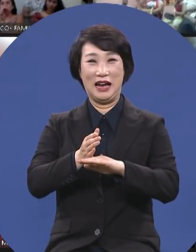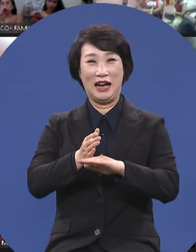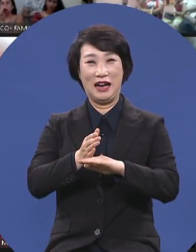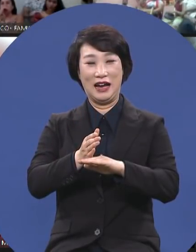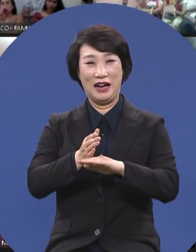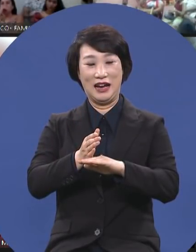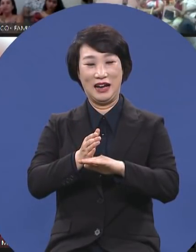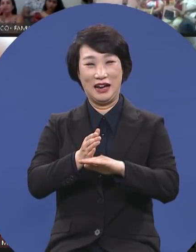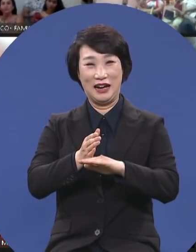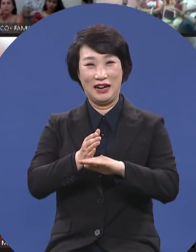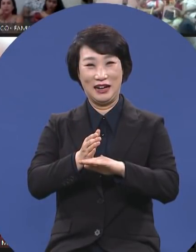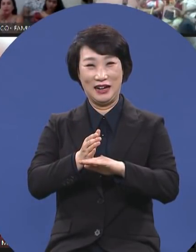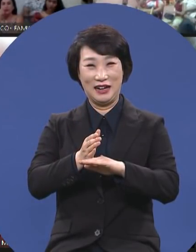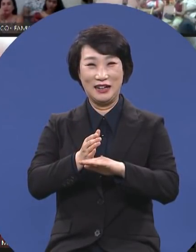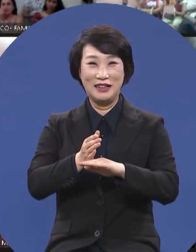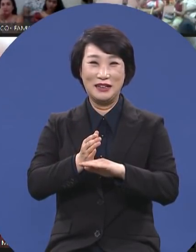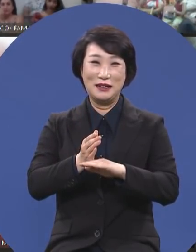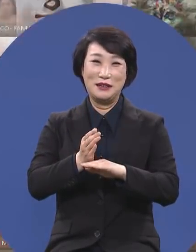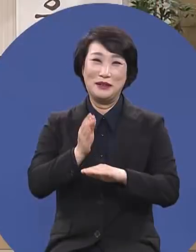감사합니다.